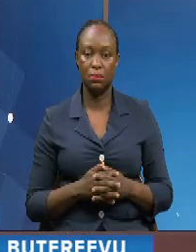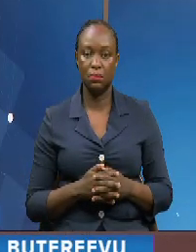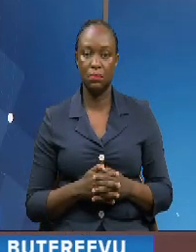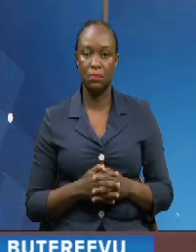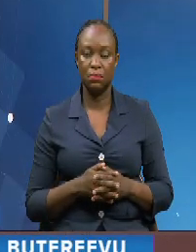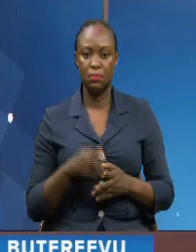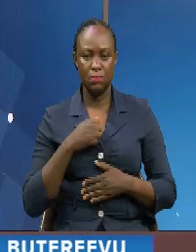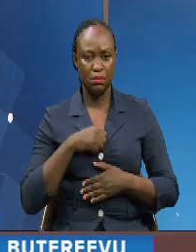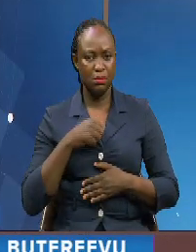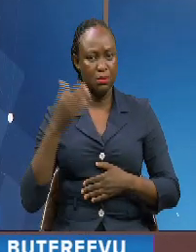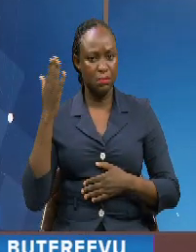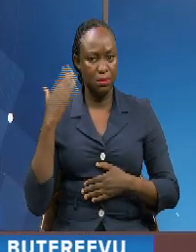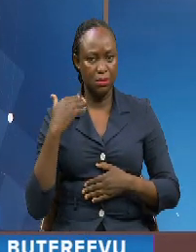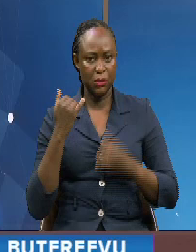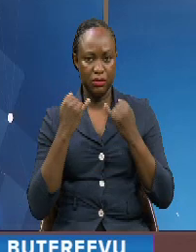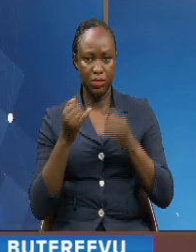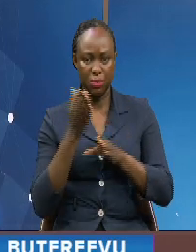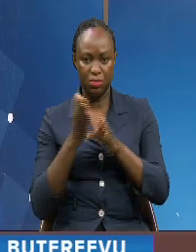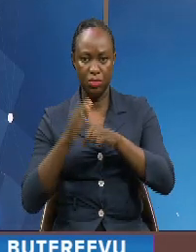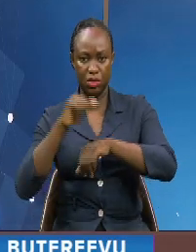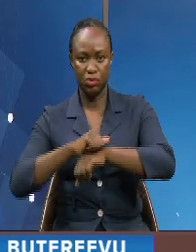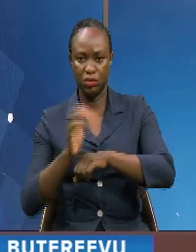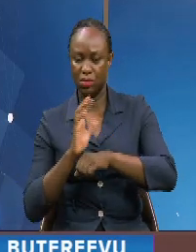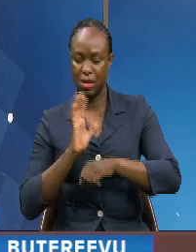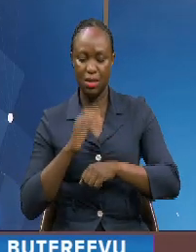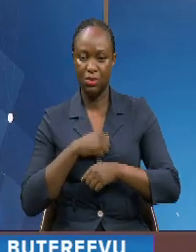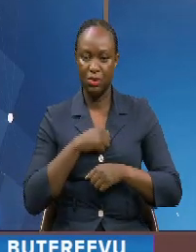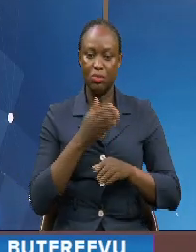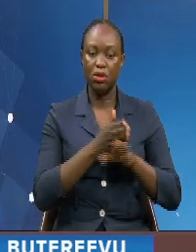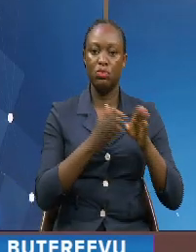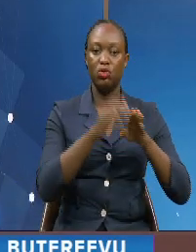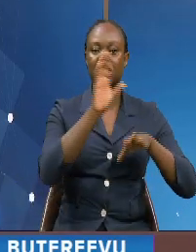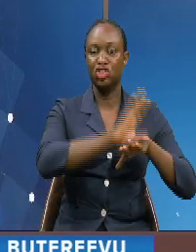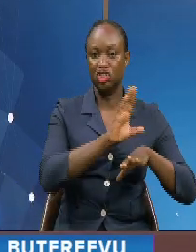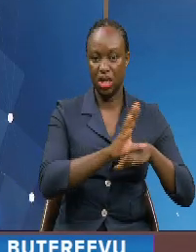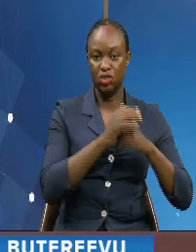Omusasire mu waliina bategeezezza nti kuzimba masomero zaali za kuzimba masinzizo nga bwe wuliddemu mboozi eyo okulwanyisa biwempe.